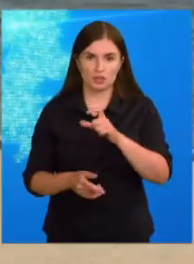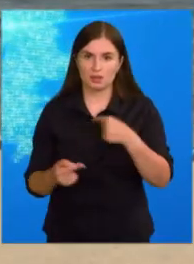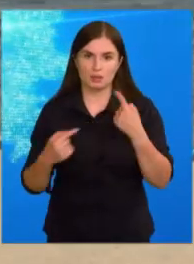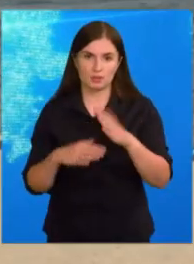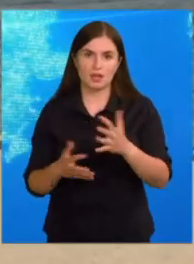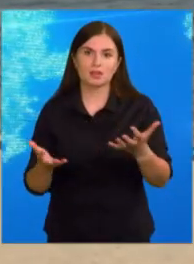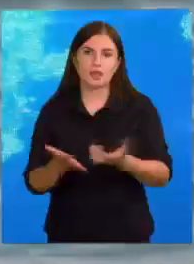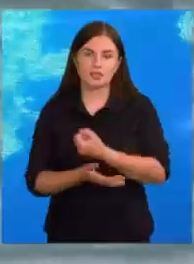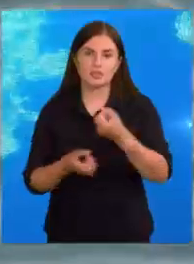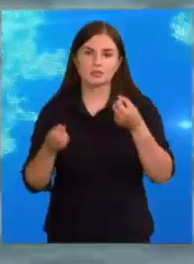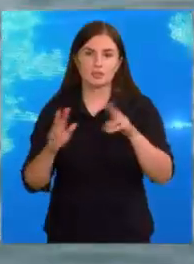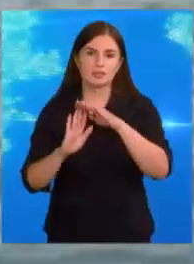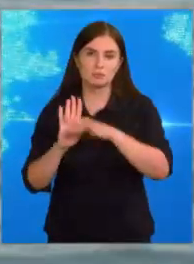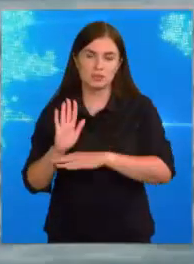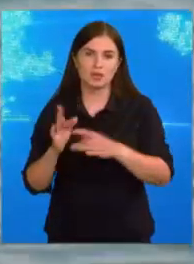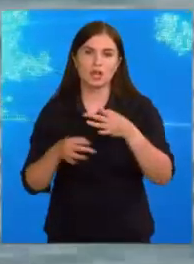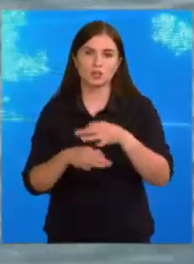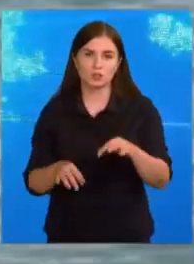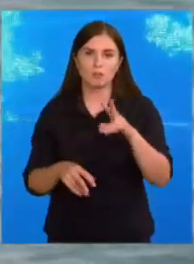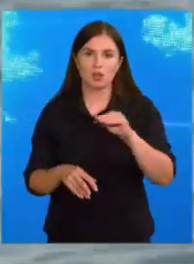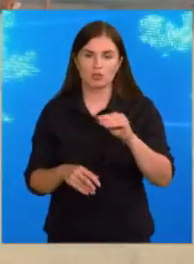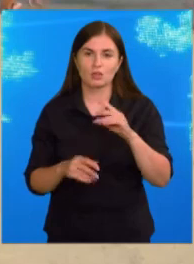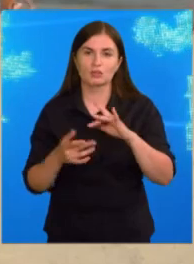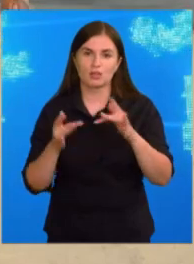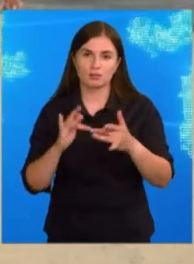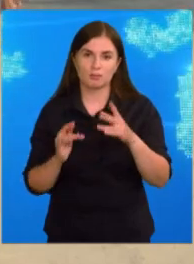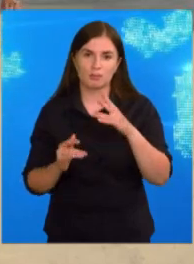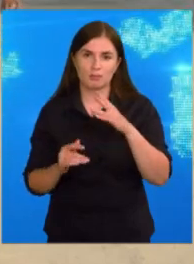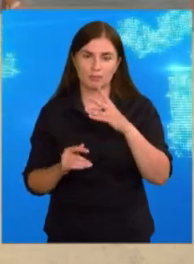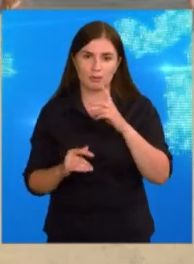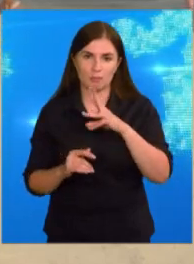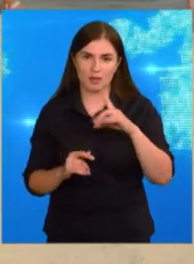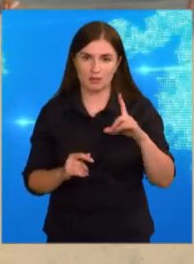список разрешенных пляжей можно на сайте Челябинской мэрии. Денис Киселев, Антон Щербинин, ОТВ.